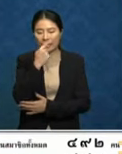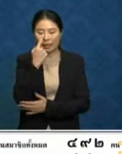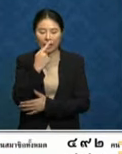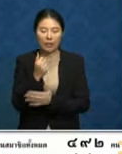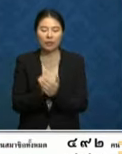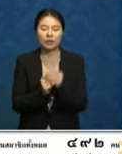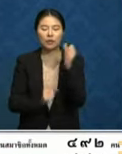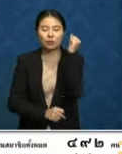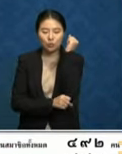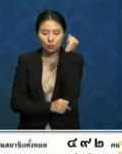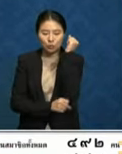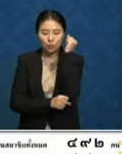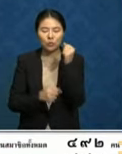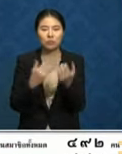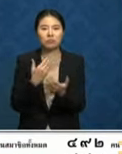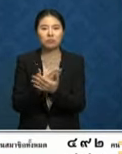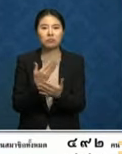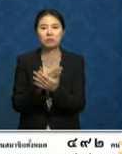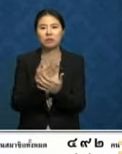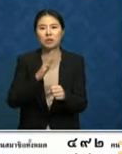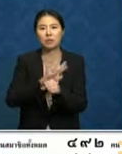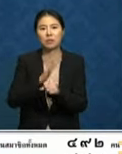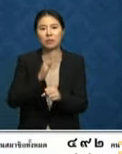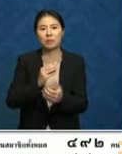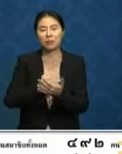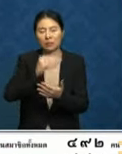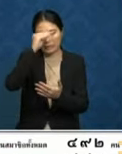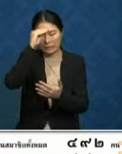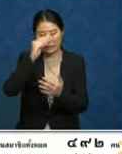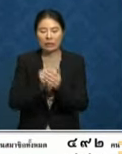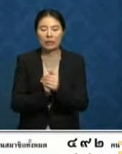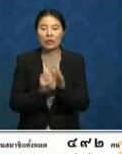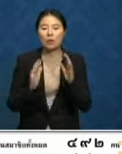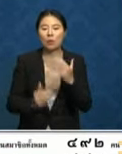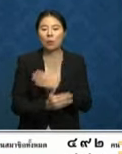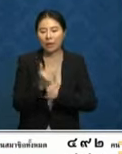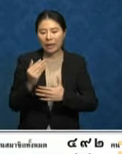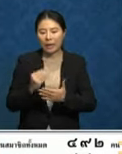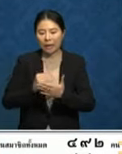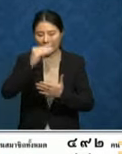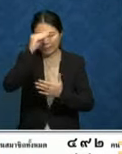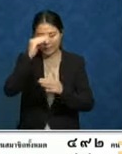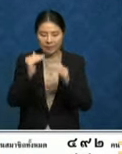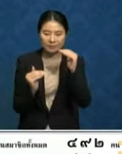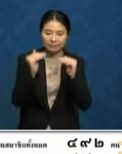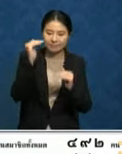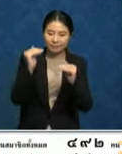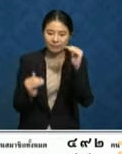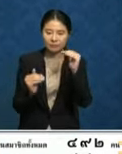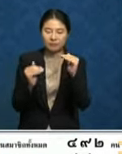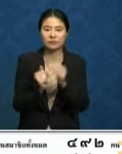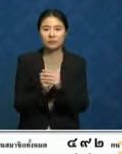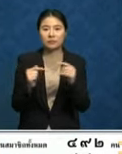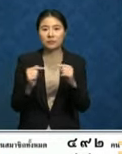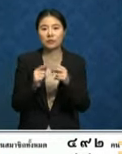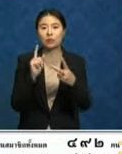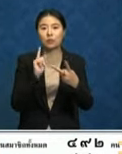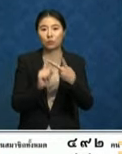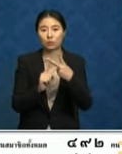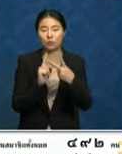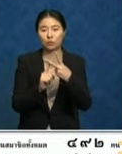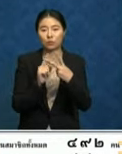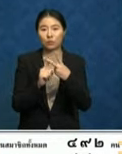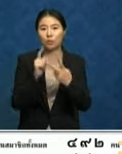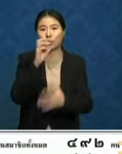ไม่สามารถเรียนได้ซึ่งจะนำไปสู่ความเหลื่อมล้ำทางการศึกษาความท้าทายข้อที่ 2ก็คือ